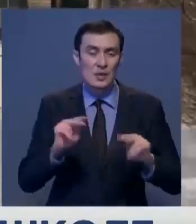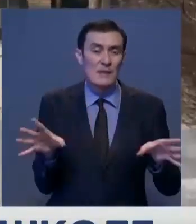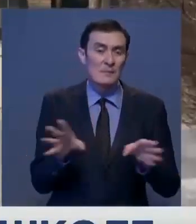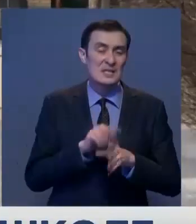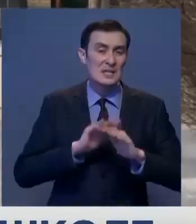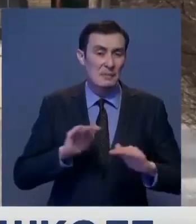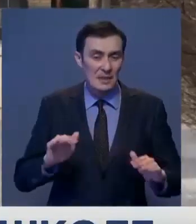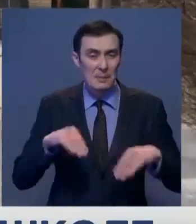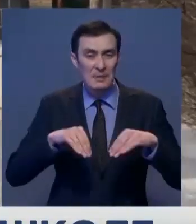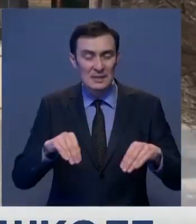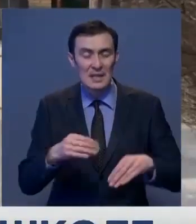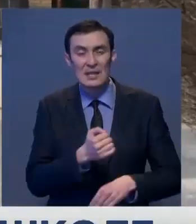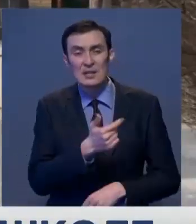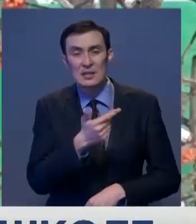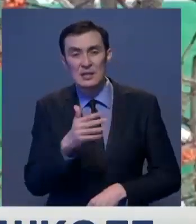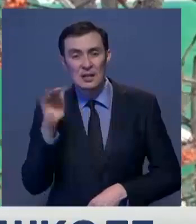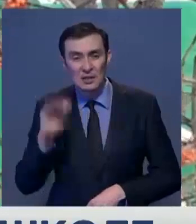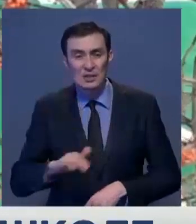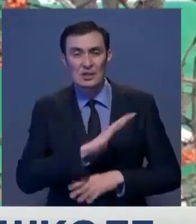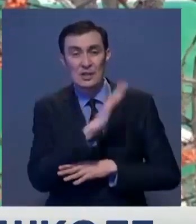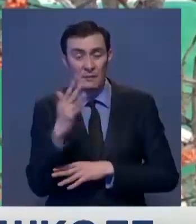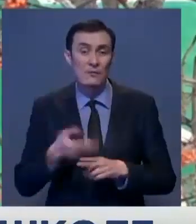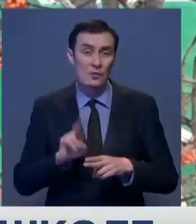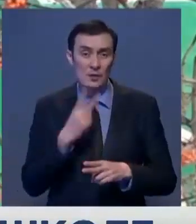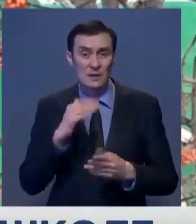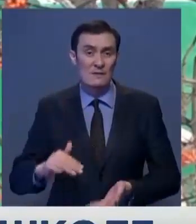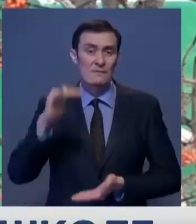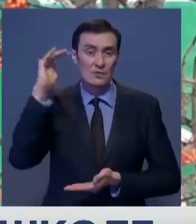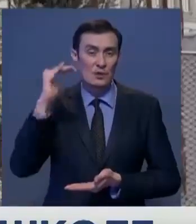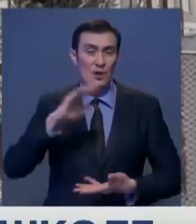с учениками высадили несколько тысяч деревьев. И вот они уже какие.